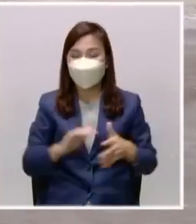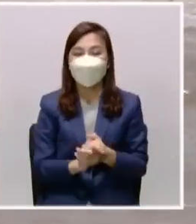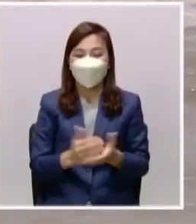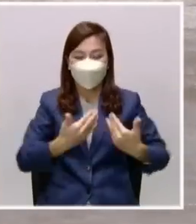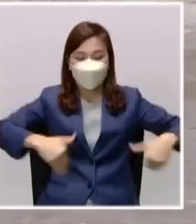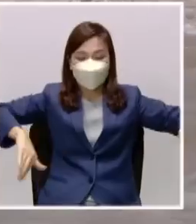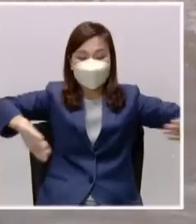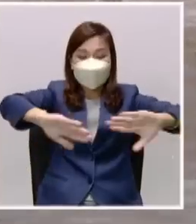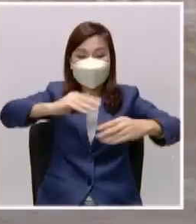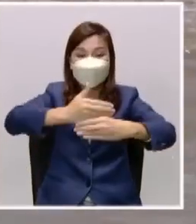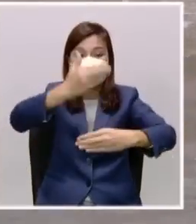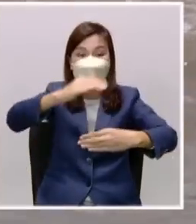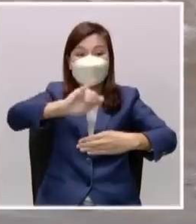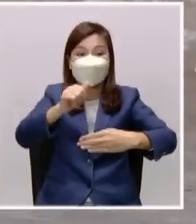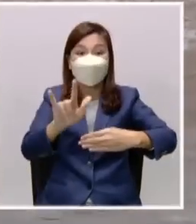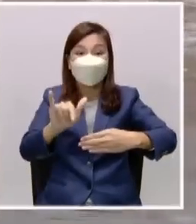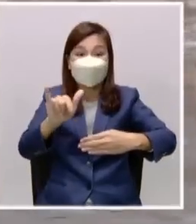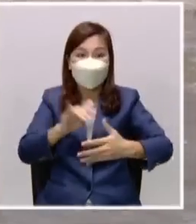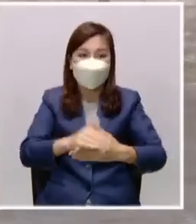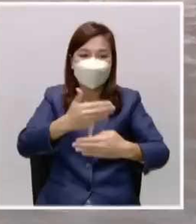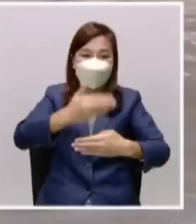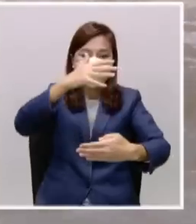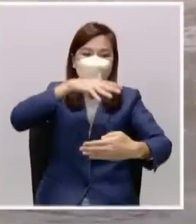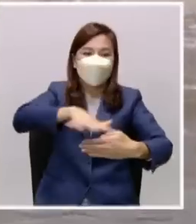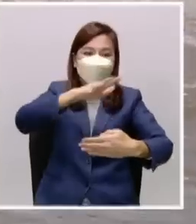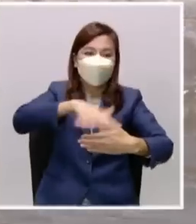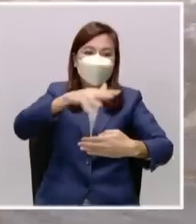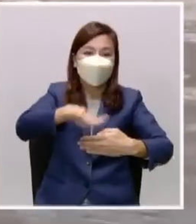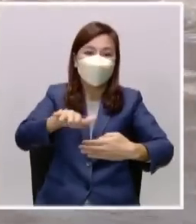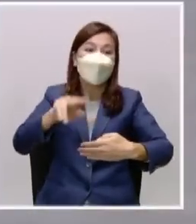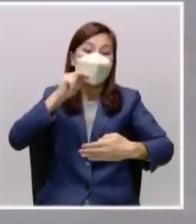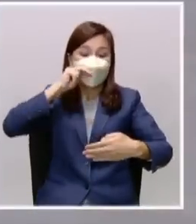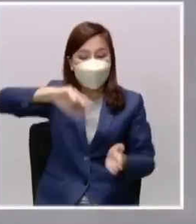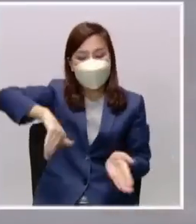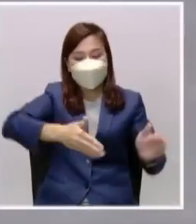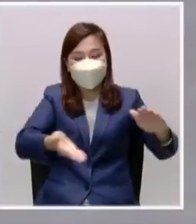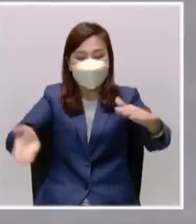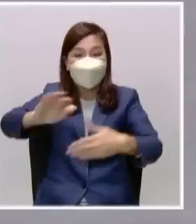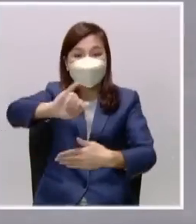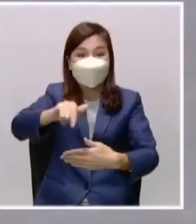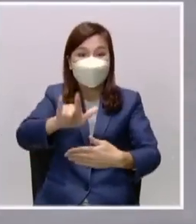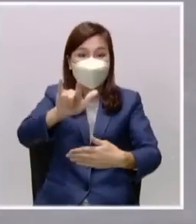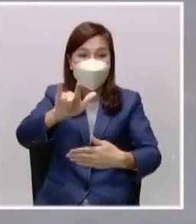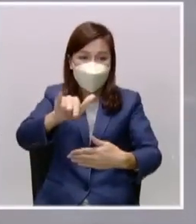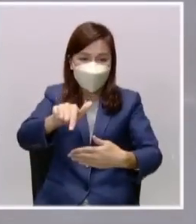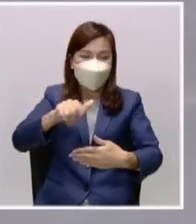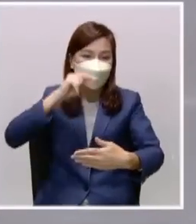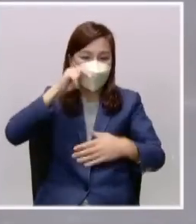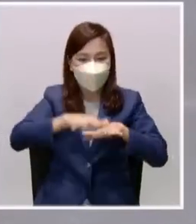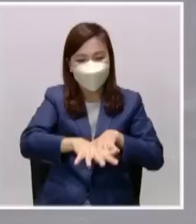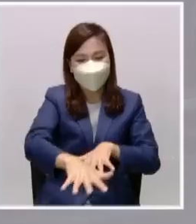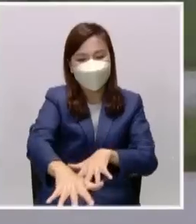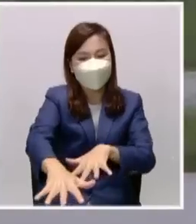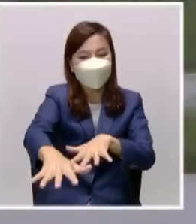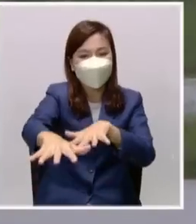สู่ท้ายเขื่อนวัน 1200ลูกบาศก์เมตรต่อวินาทีก็ส่งผลให้แม่น้ำเจ้าพระยาสูงขึ้นอย่างรวดเร็วครับแล้วก็มี